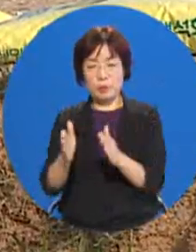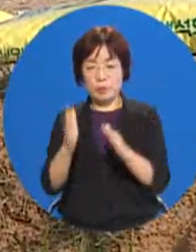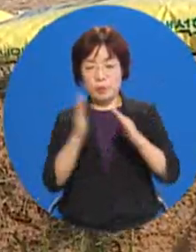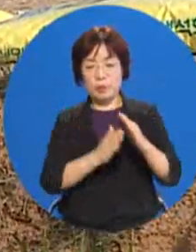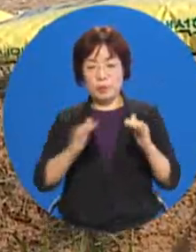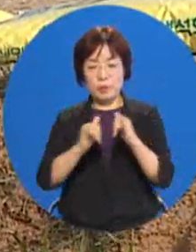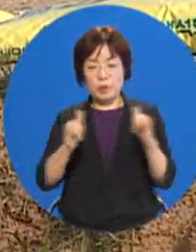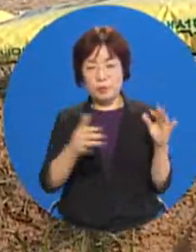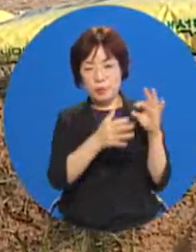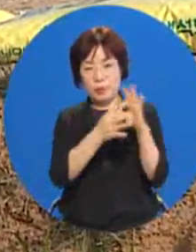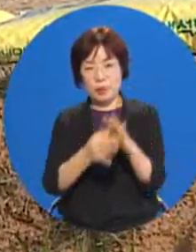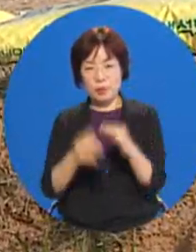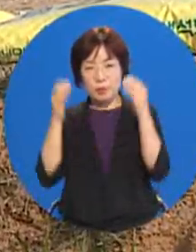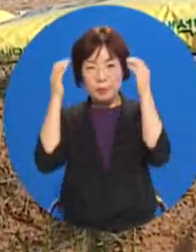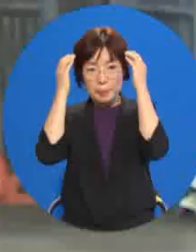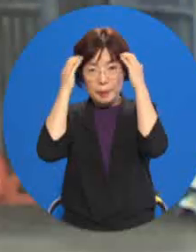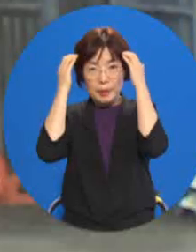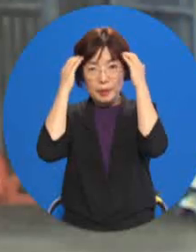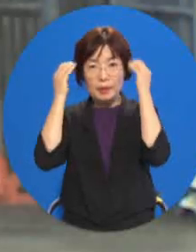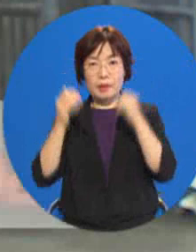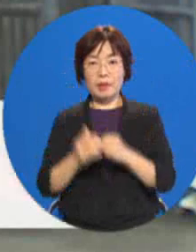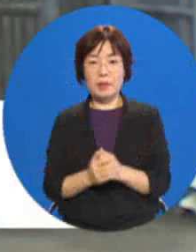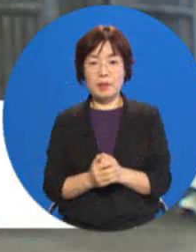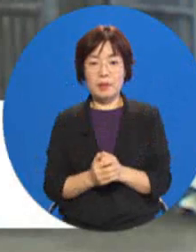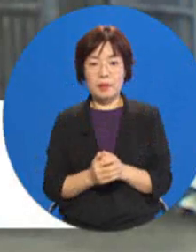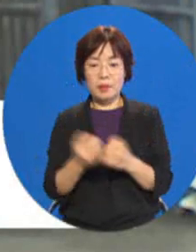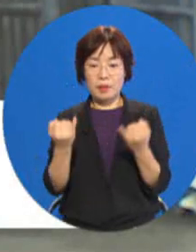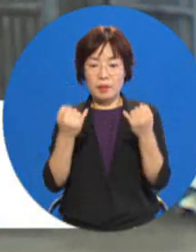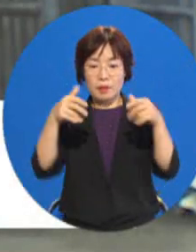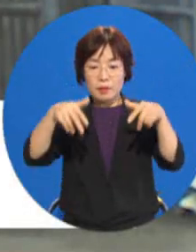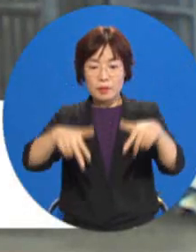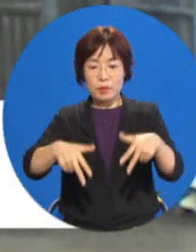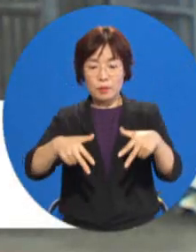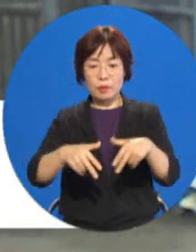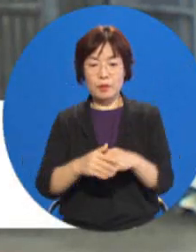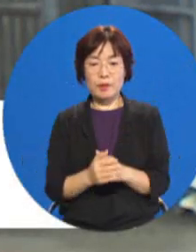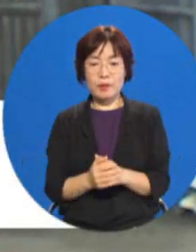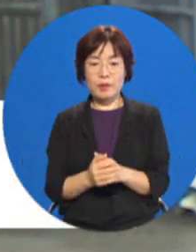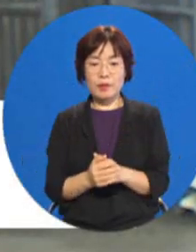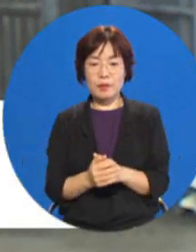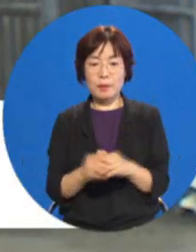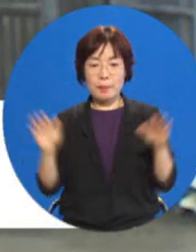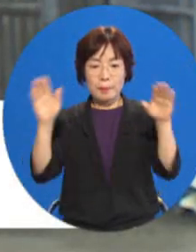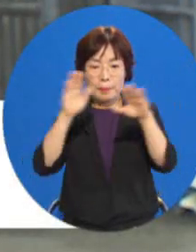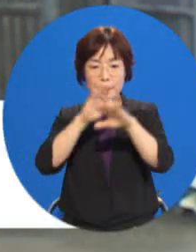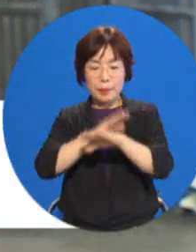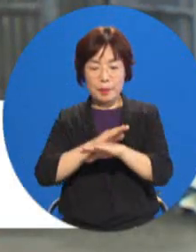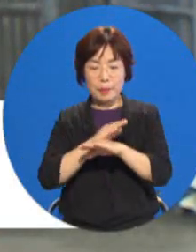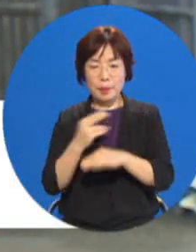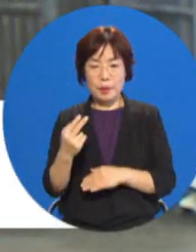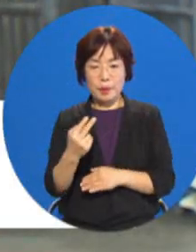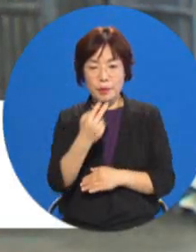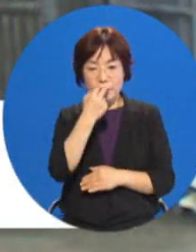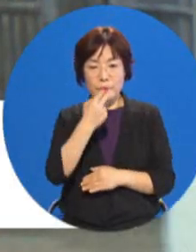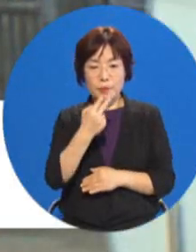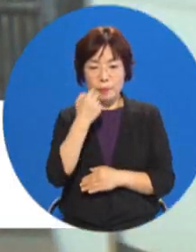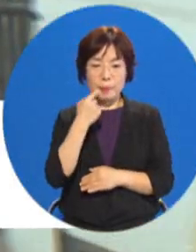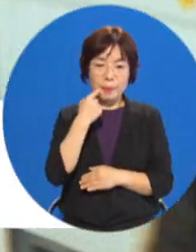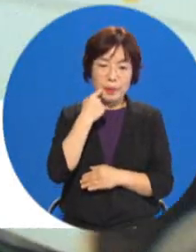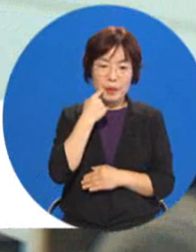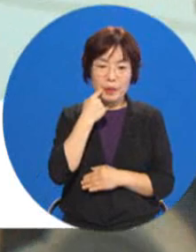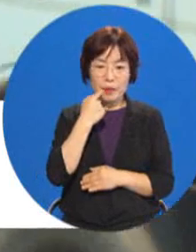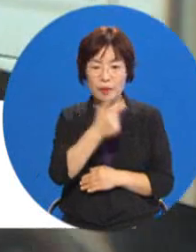공무원들 고생길이 열렸습니다. 그 여직원들이라든지 그런 분들은 그 어두운 밤에 소독